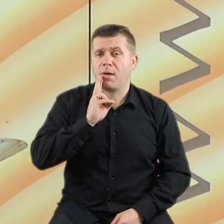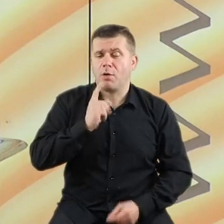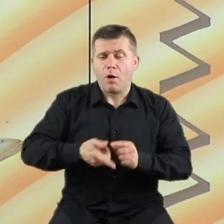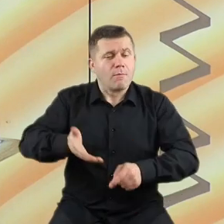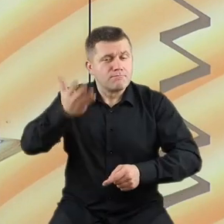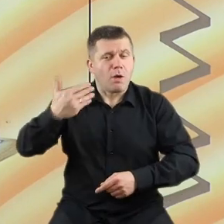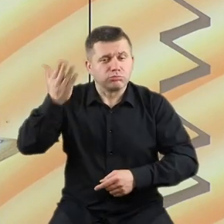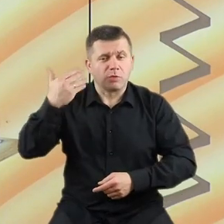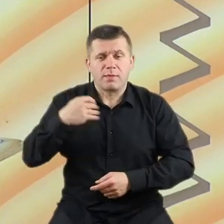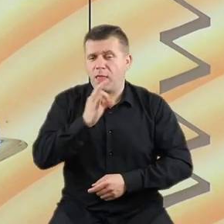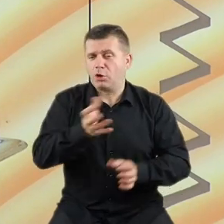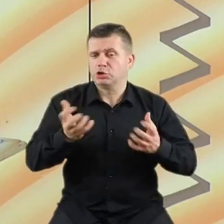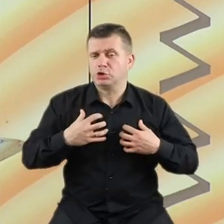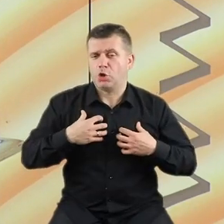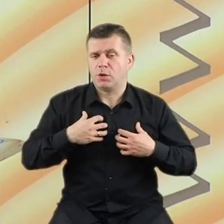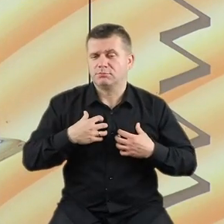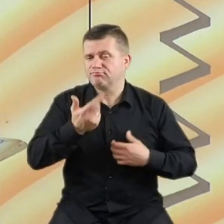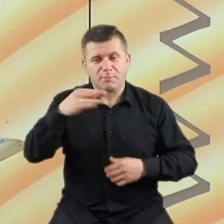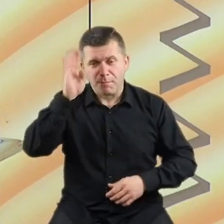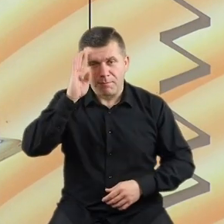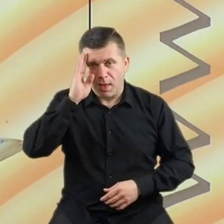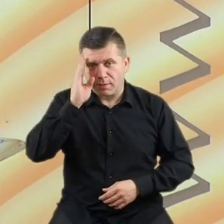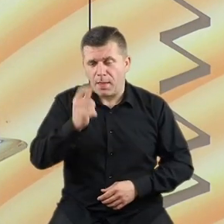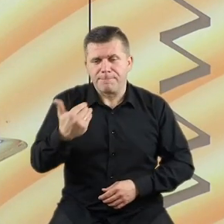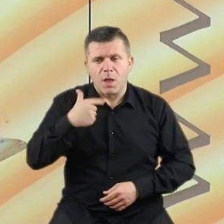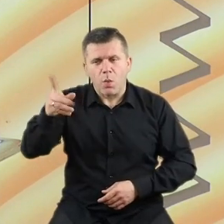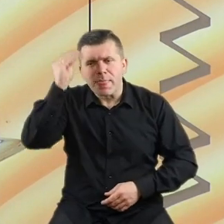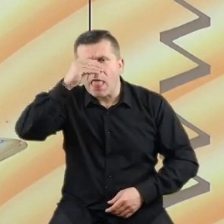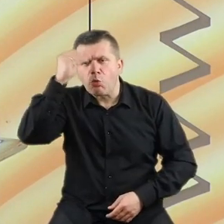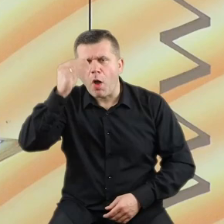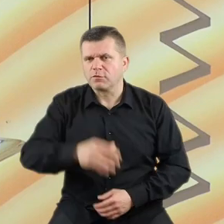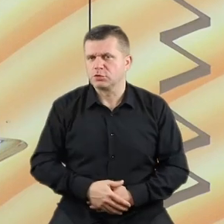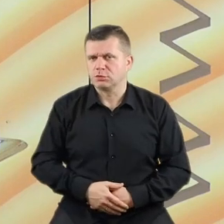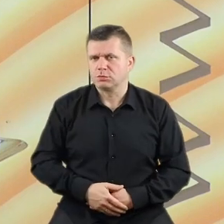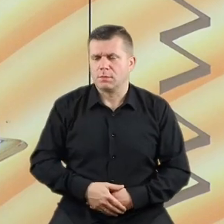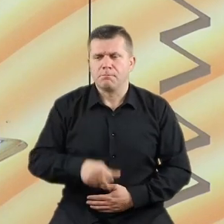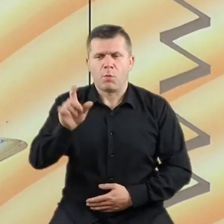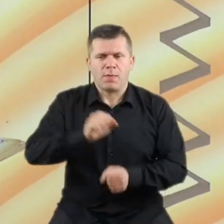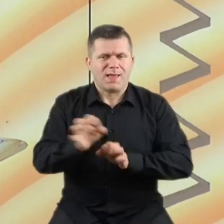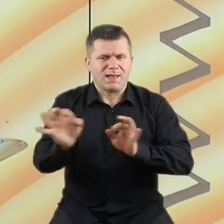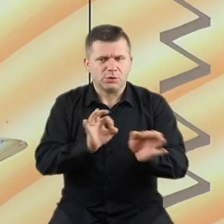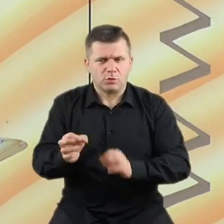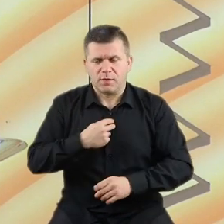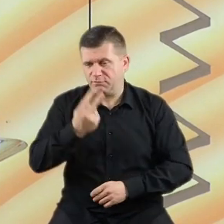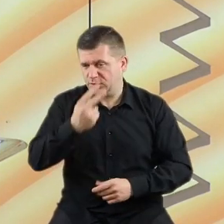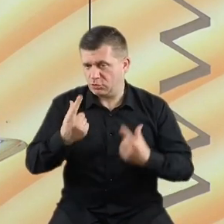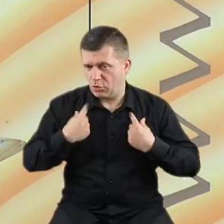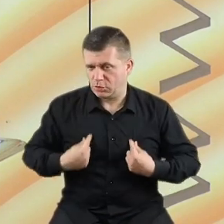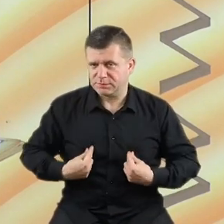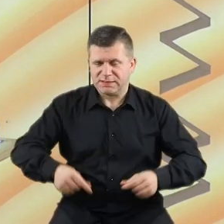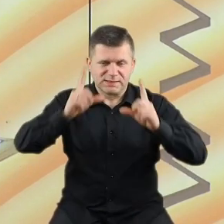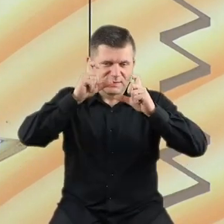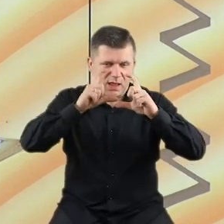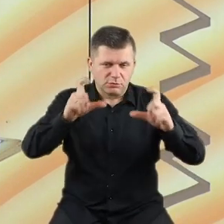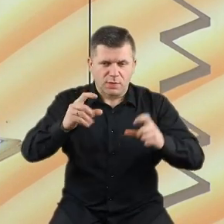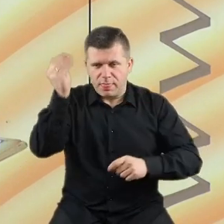z poprzedniego życiorysu nie pamięta, moja mama była tam naukowczynią, bo jest tam historia i widziałam osobiście zdjęcie